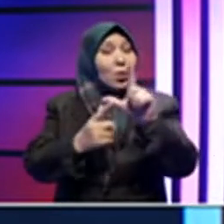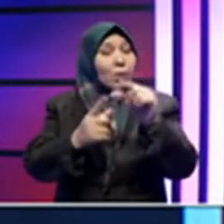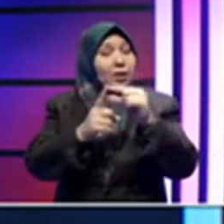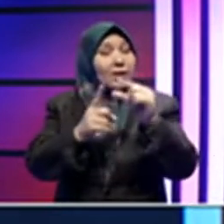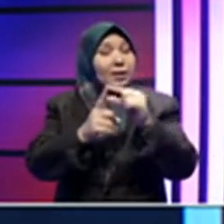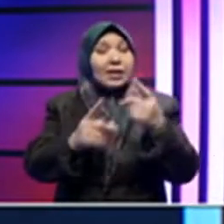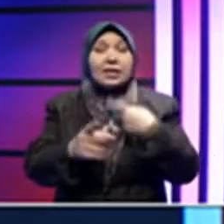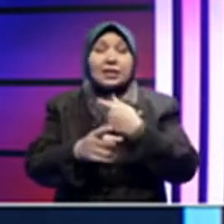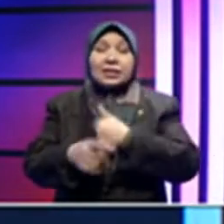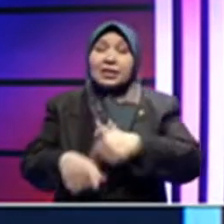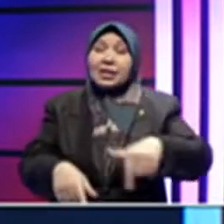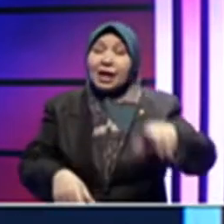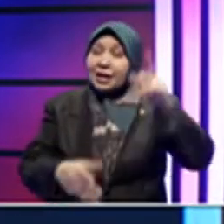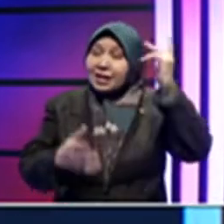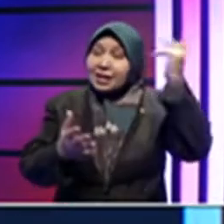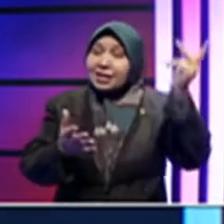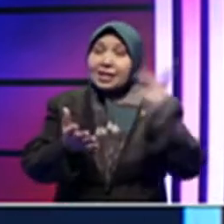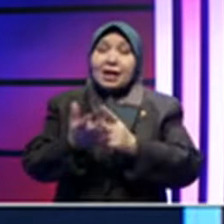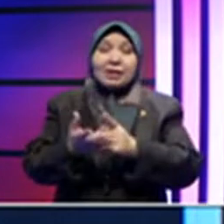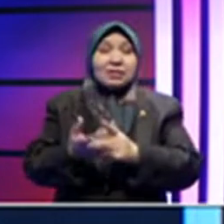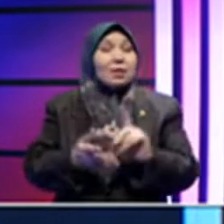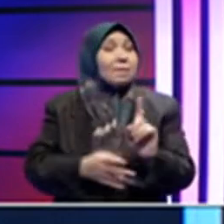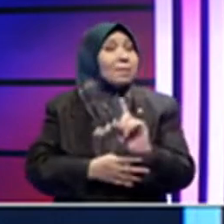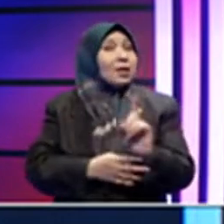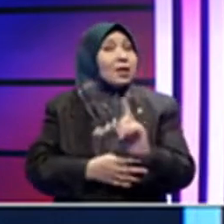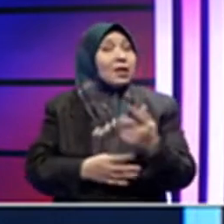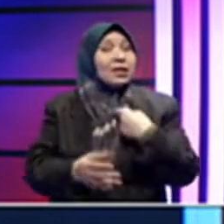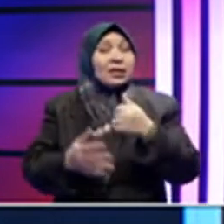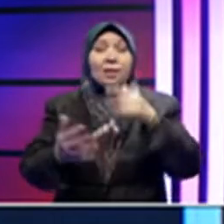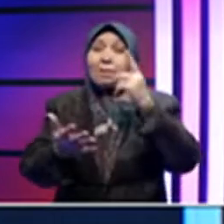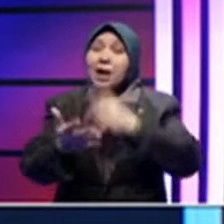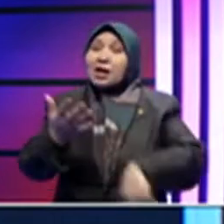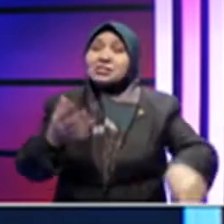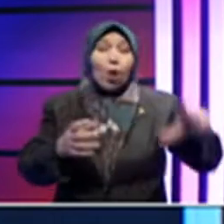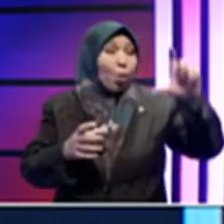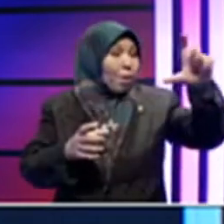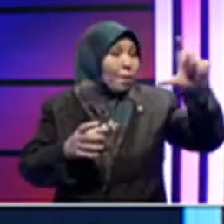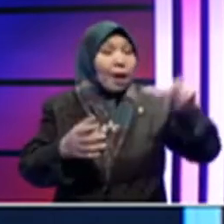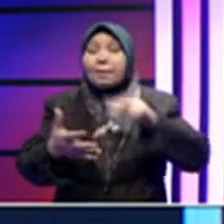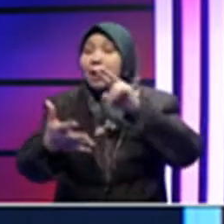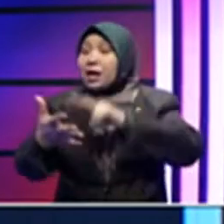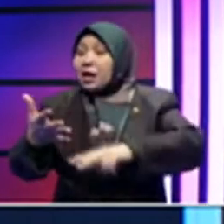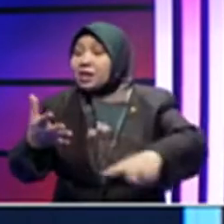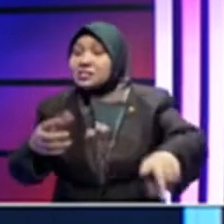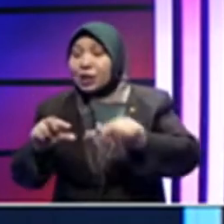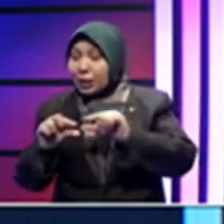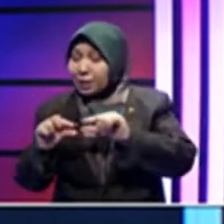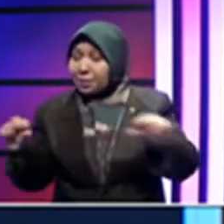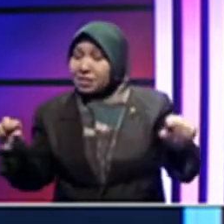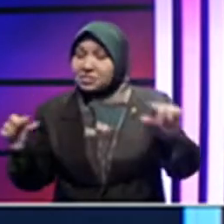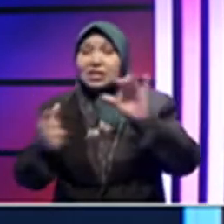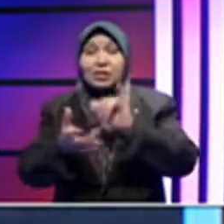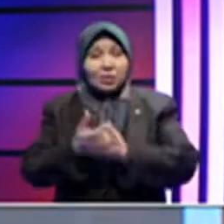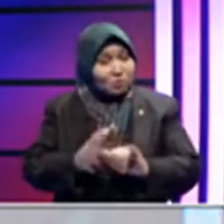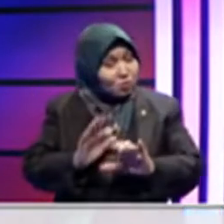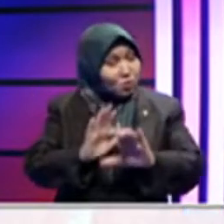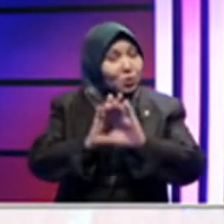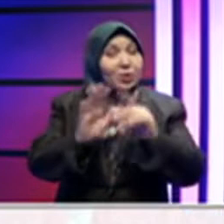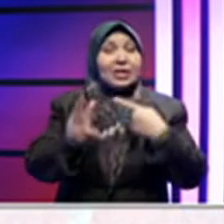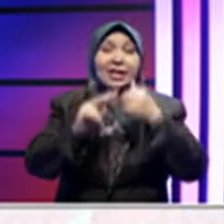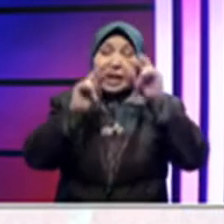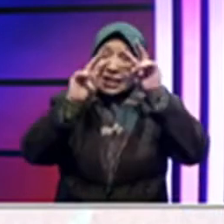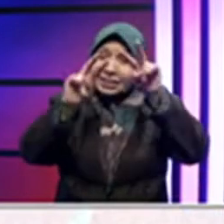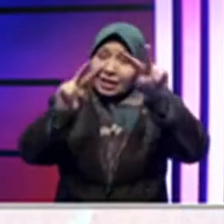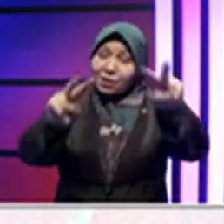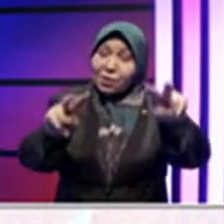yang kita enak kenal pasti tank mana kita baca them by tank mana kita baca ini bisa contoh Agan terlihat sejak